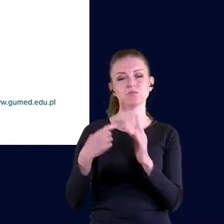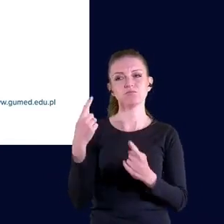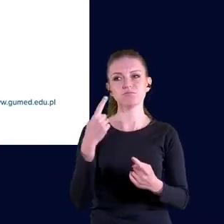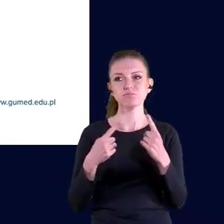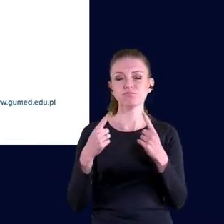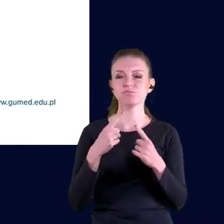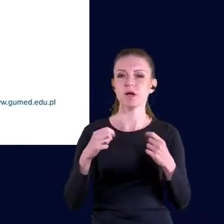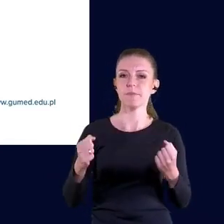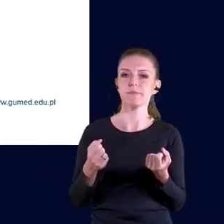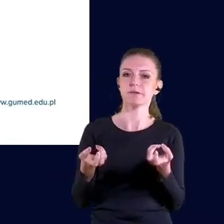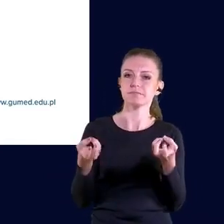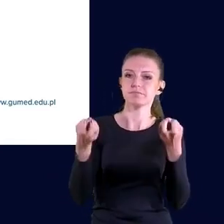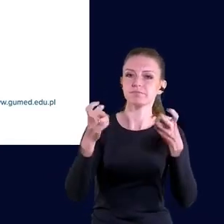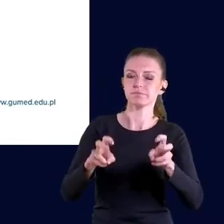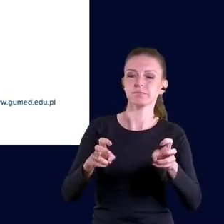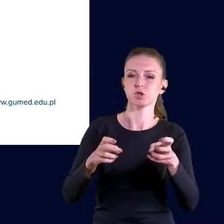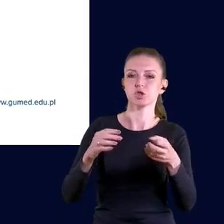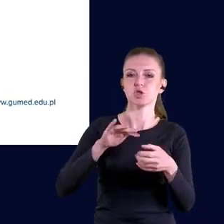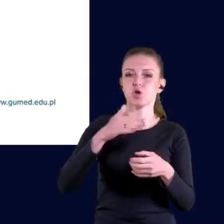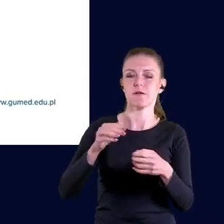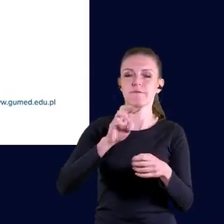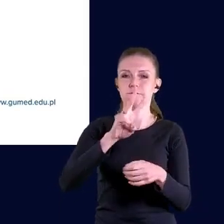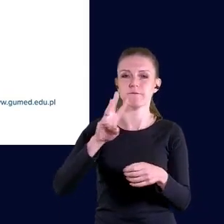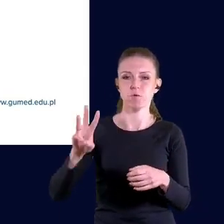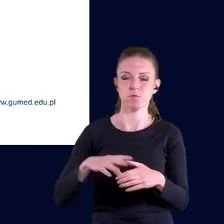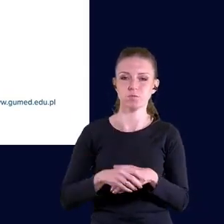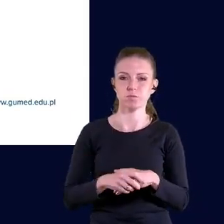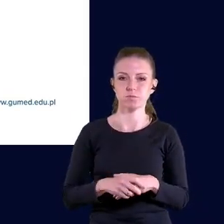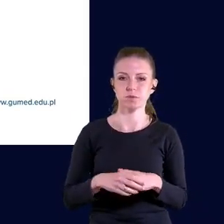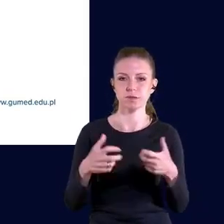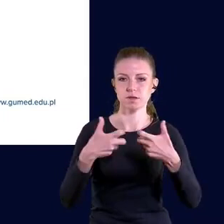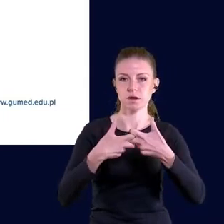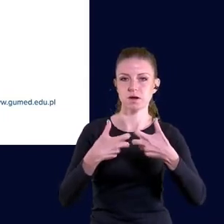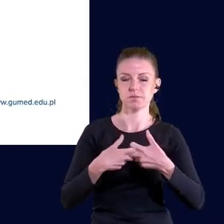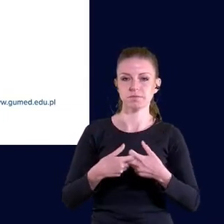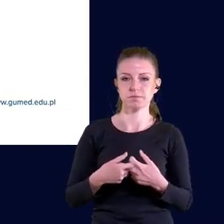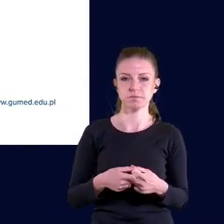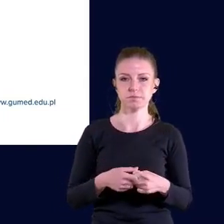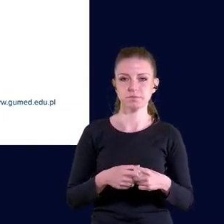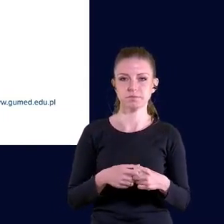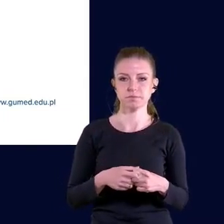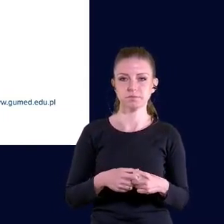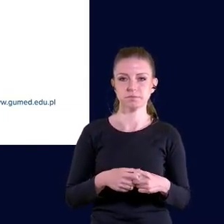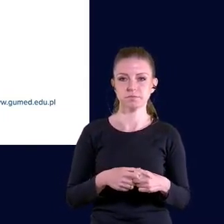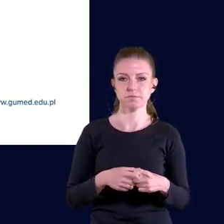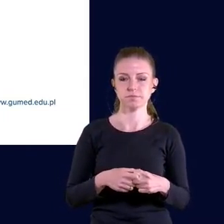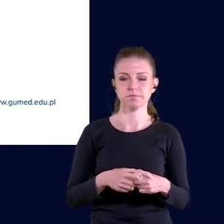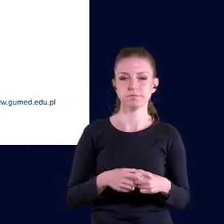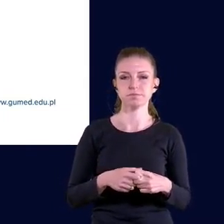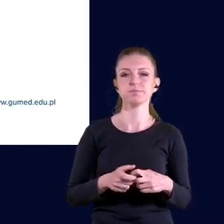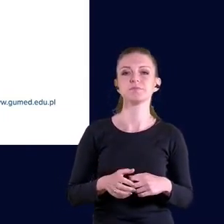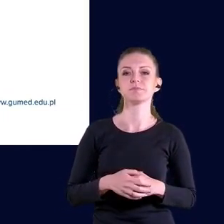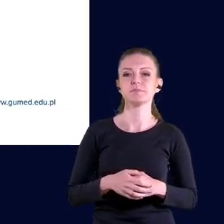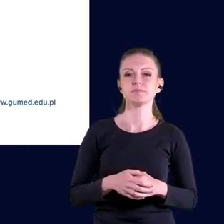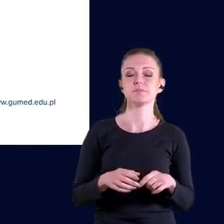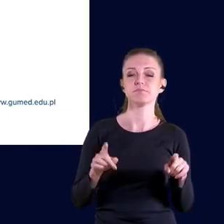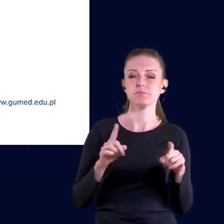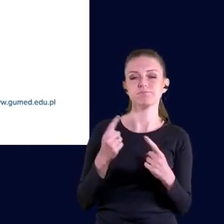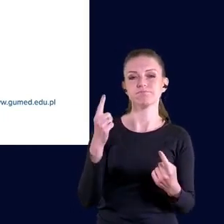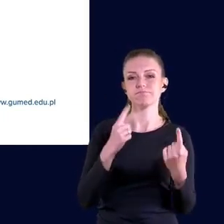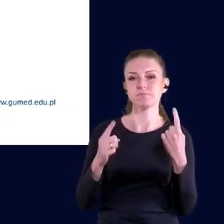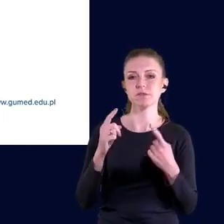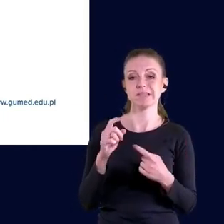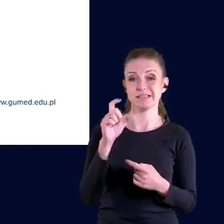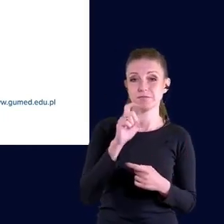wskazówka do stworzenia stron internetowych są także do udostępniania treści cyfrowych w innych formach między